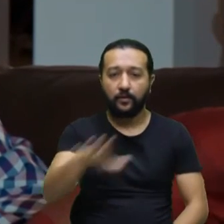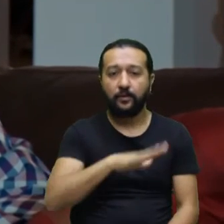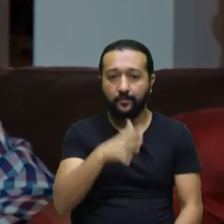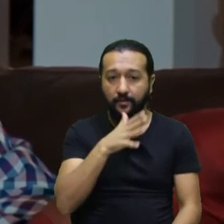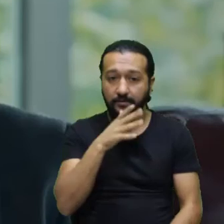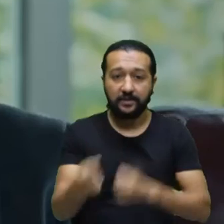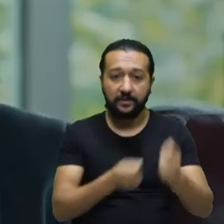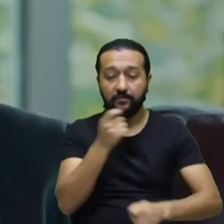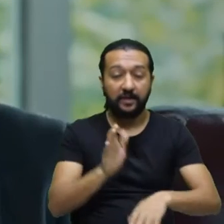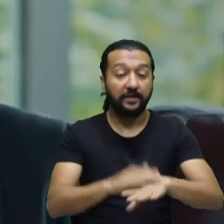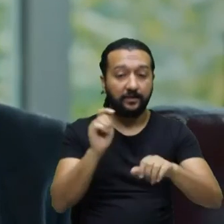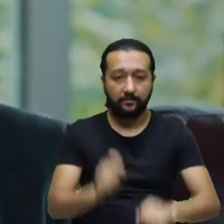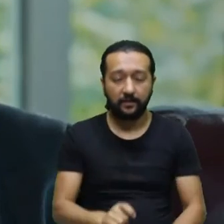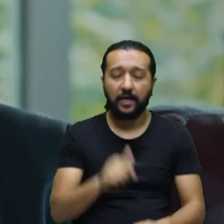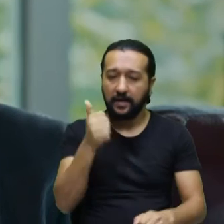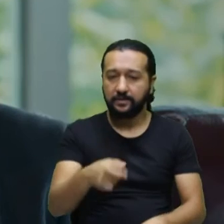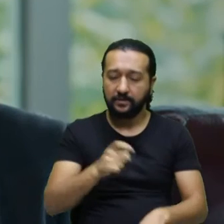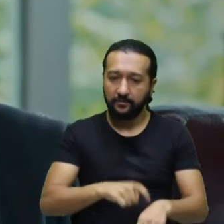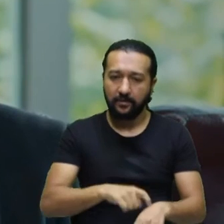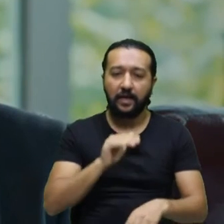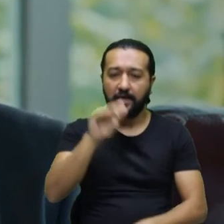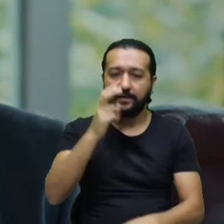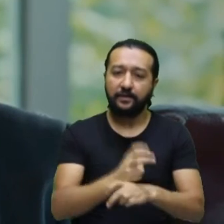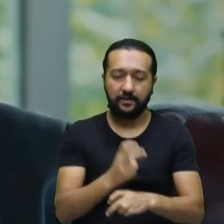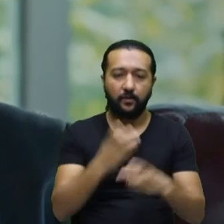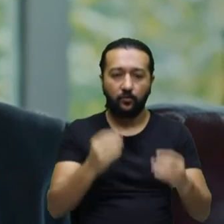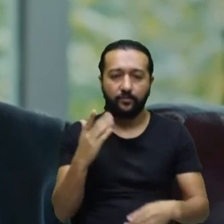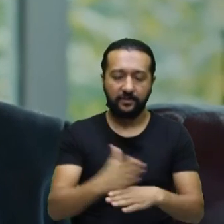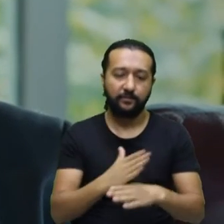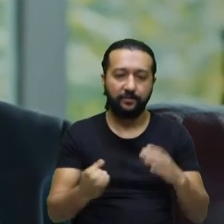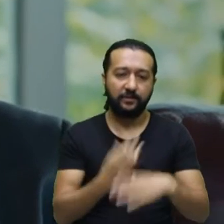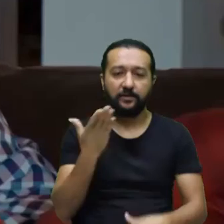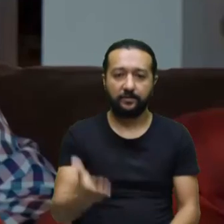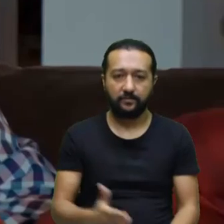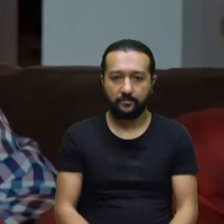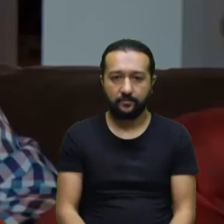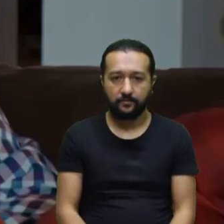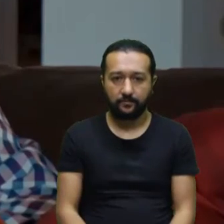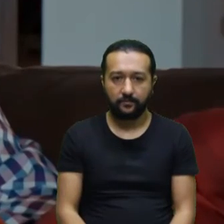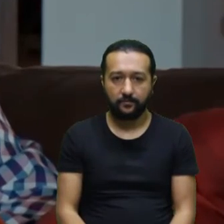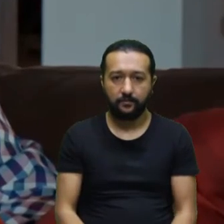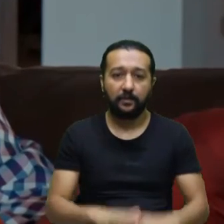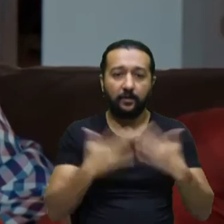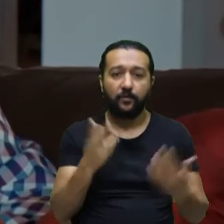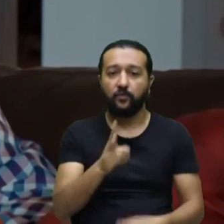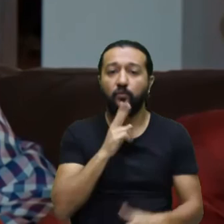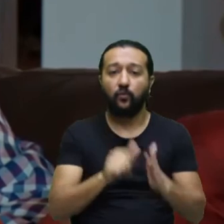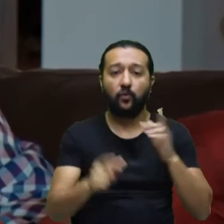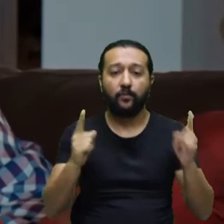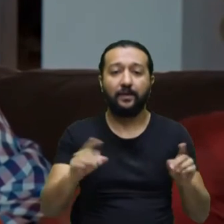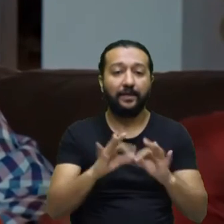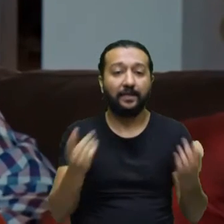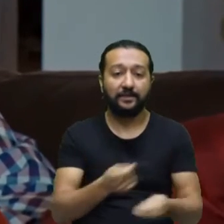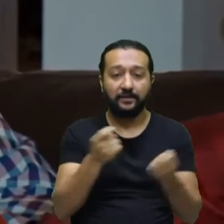topraklarda bilimsel çalışmalar yürütmek her zaman hayati tehlikeler için bir sebep teşkil etmiştir. Ama son dönemde